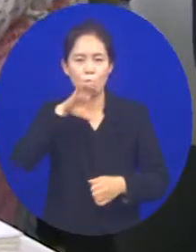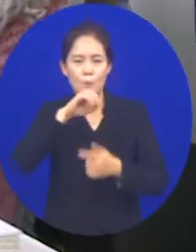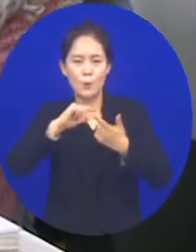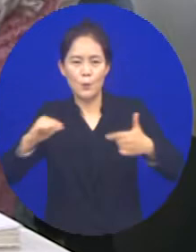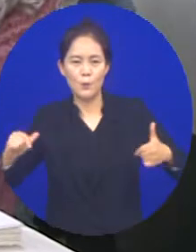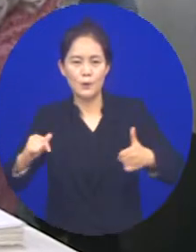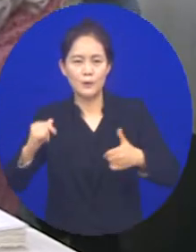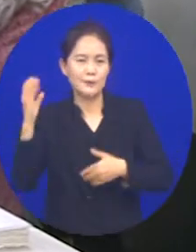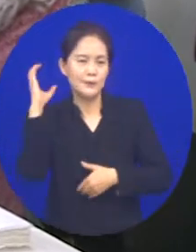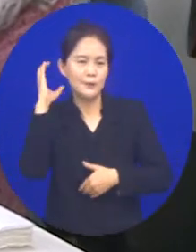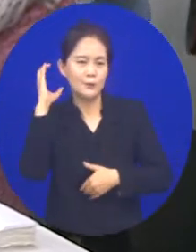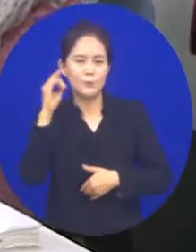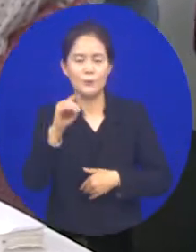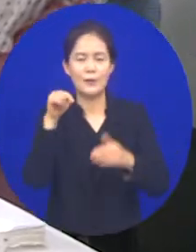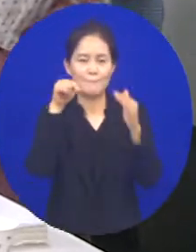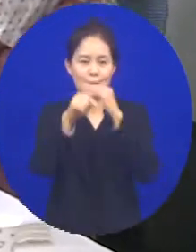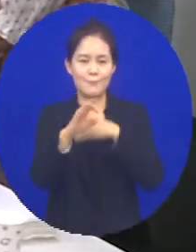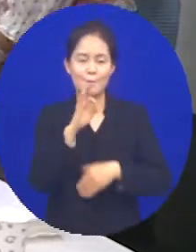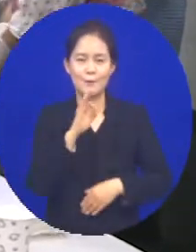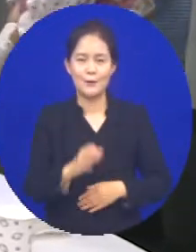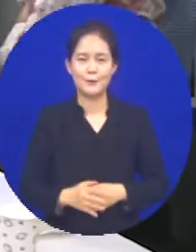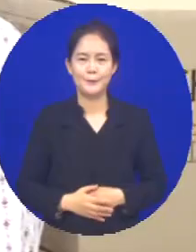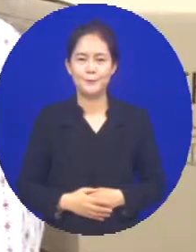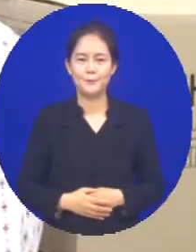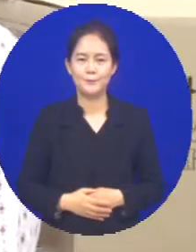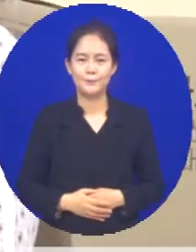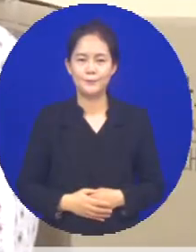애로사항을 듣기 위해 이루어졌습니다